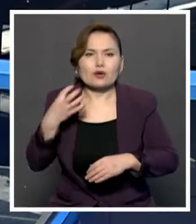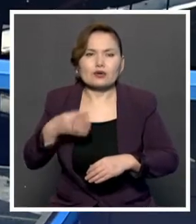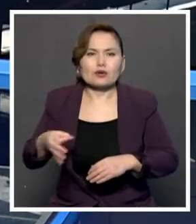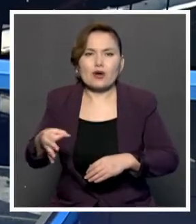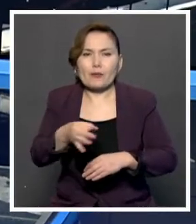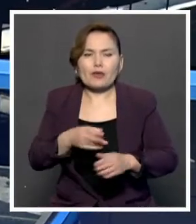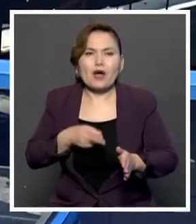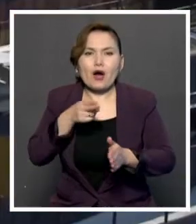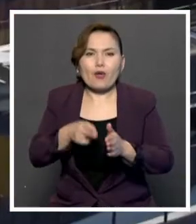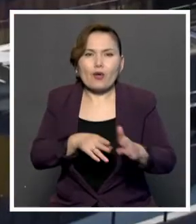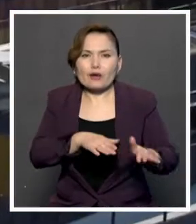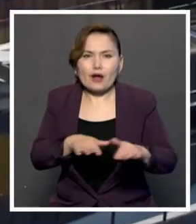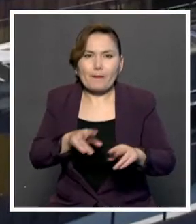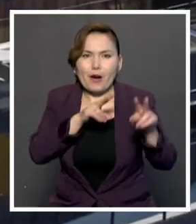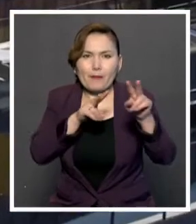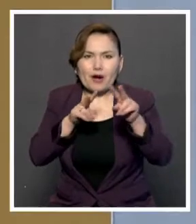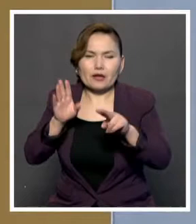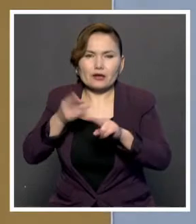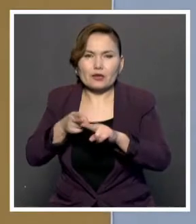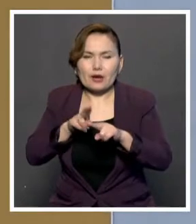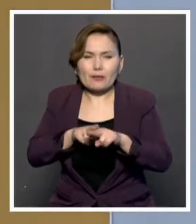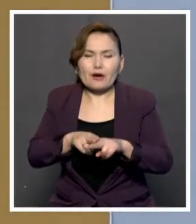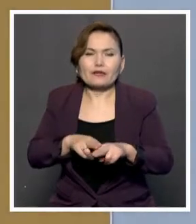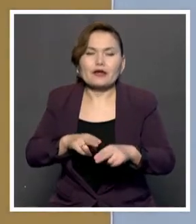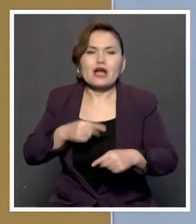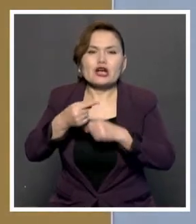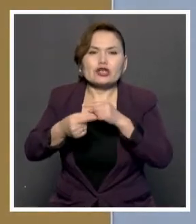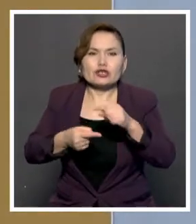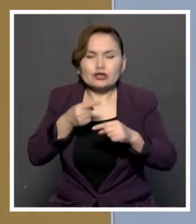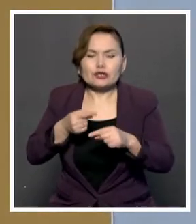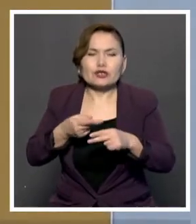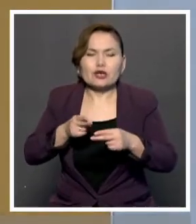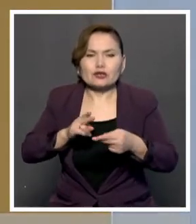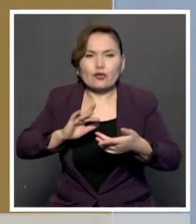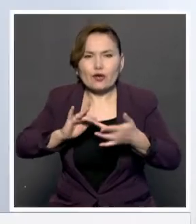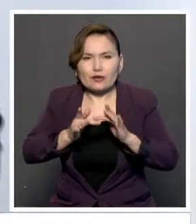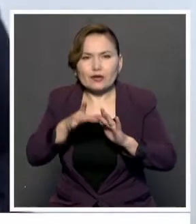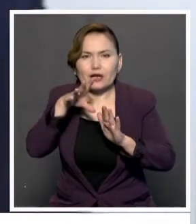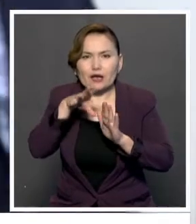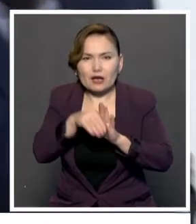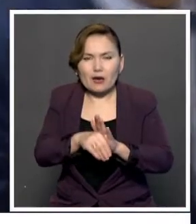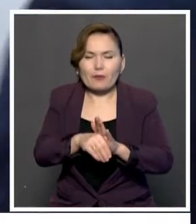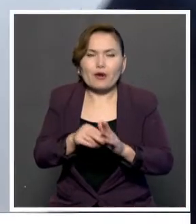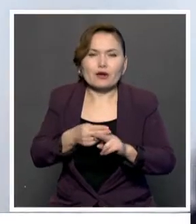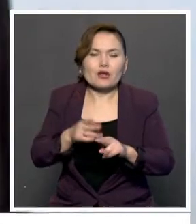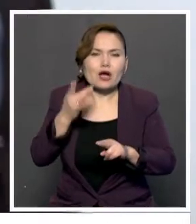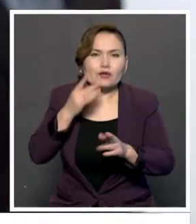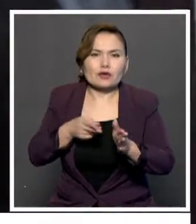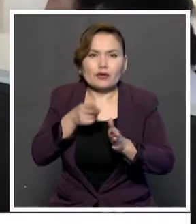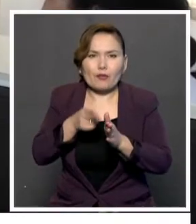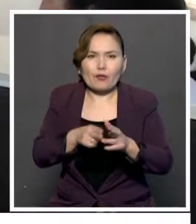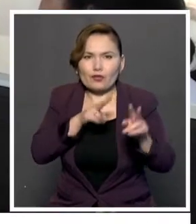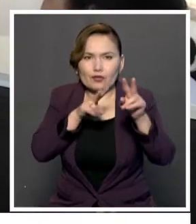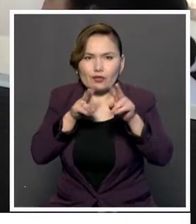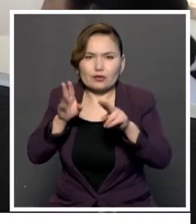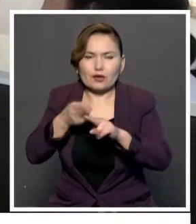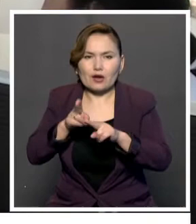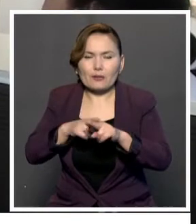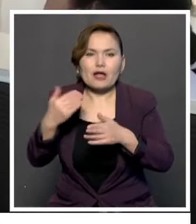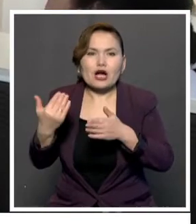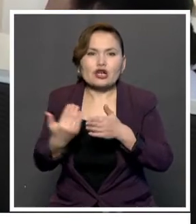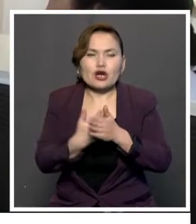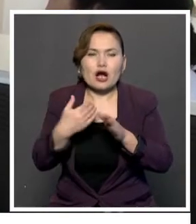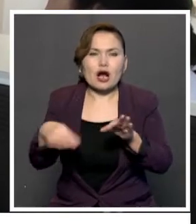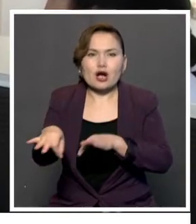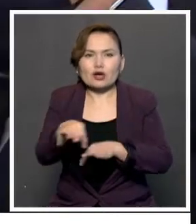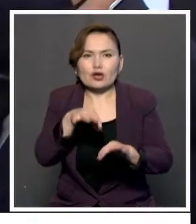облыстарындағы поездар қозғалысы бақылана. Желілік байланыс ғаламторға тәуелді емес, демек қауіпсіздік мәселесі оңтайлы шешілген. Жаңа жоба